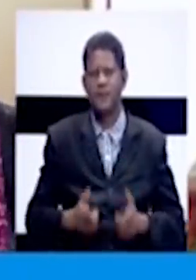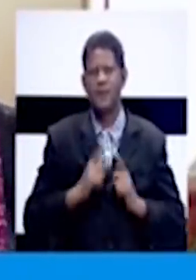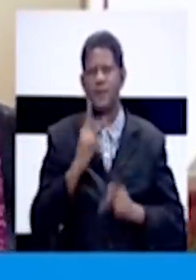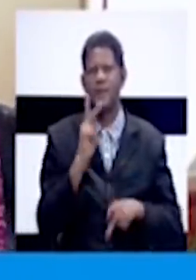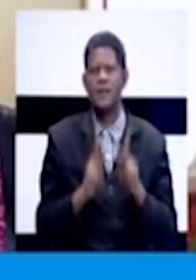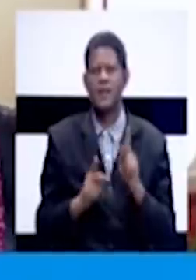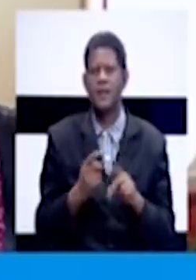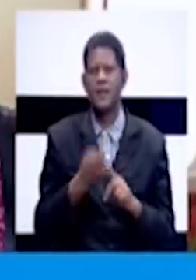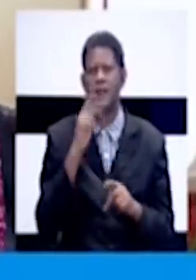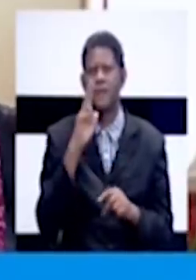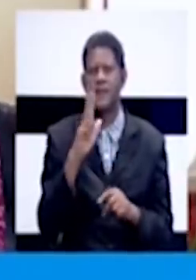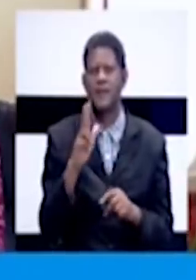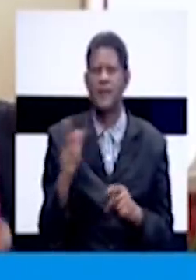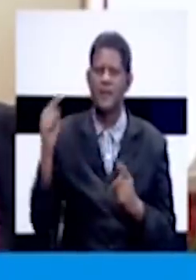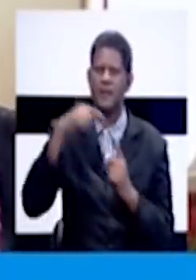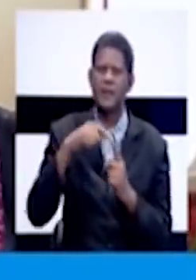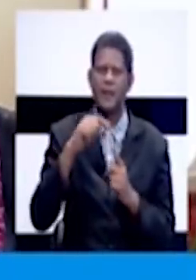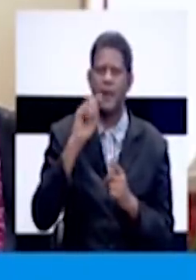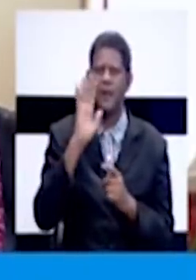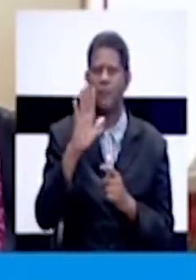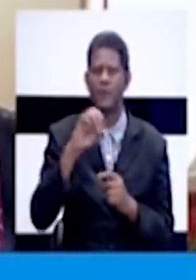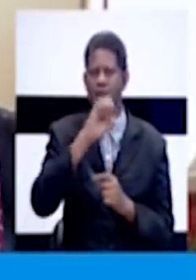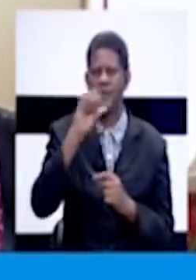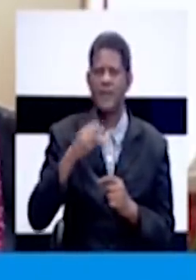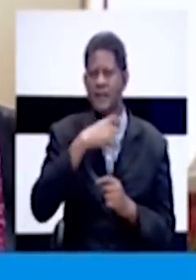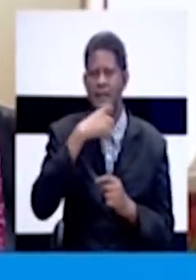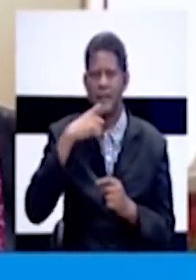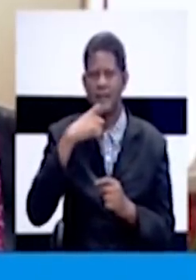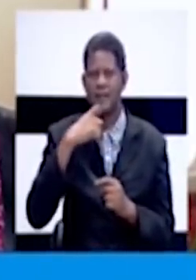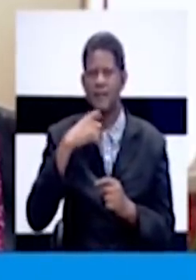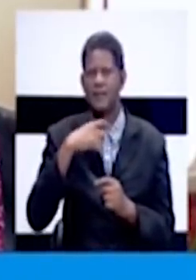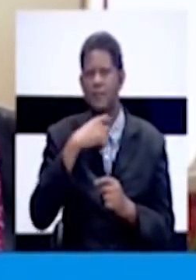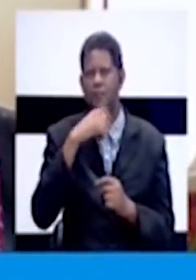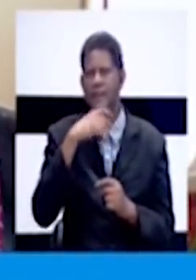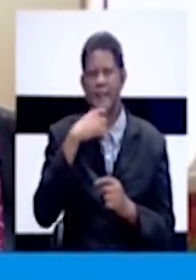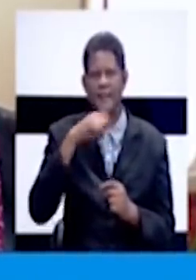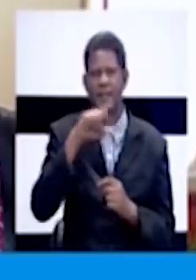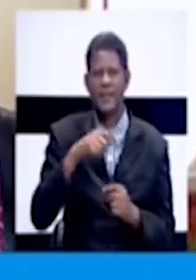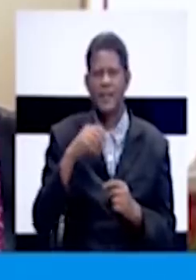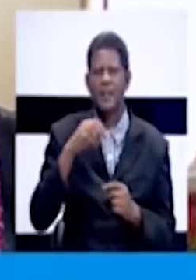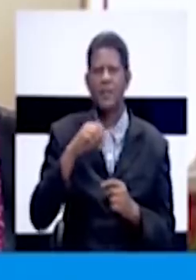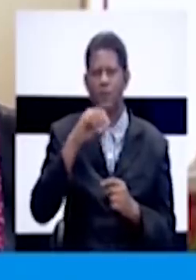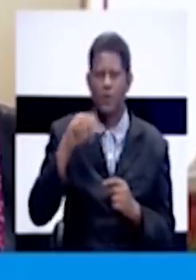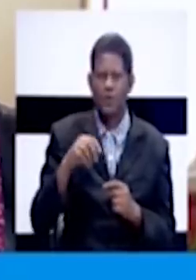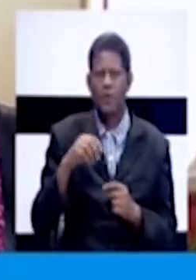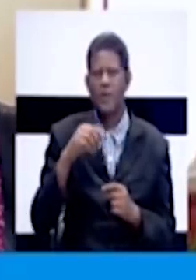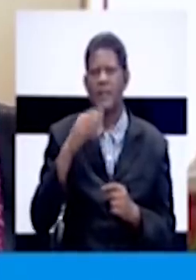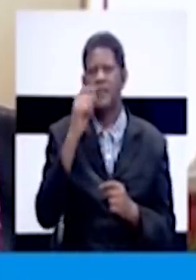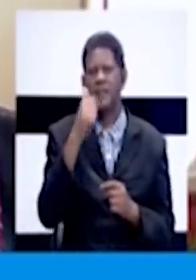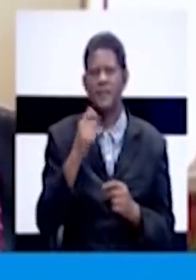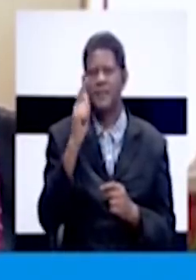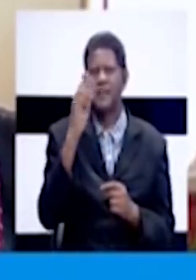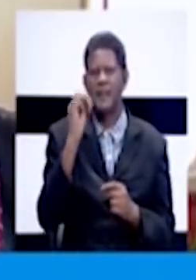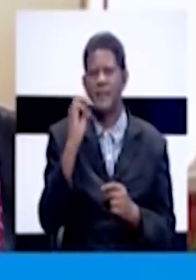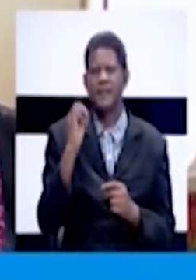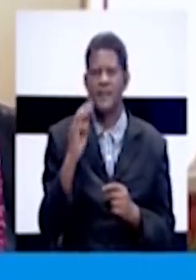سب كاو سلست اسكاو حموشته انجرا لادرقة بكورشة لا قبرة مشروعه مسنطاطعه مس